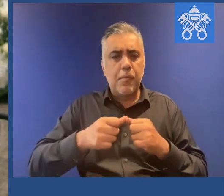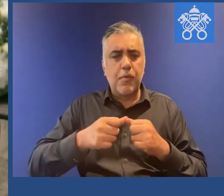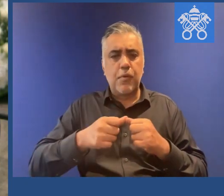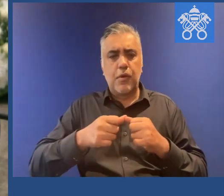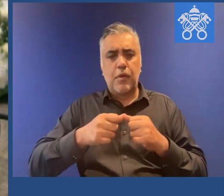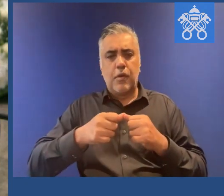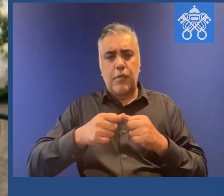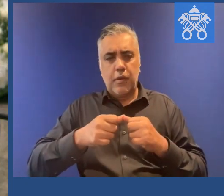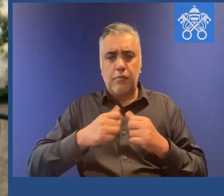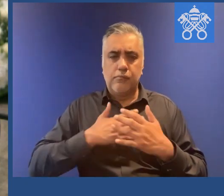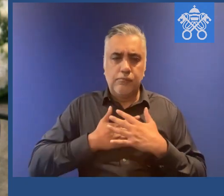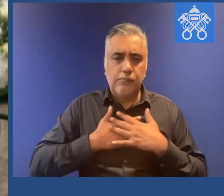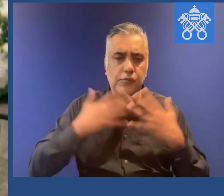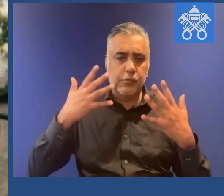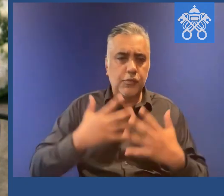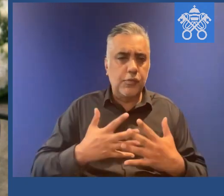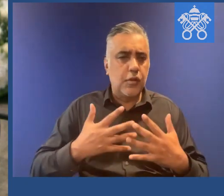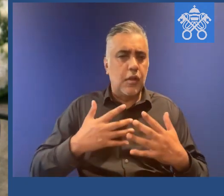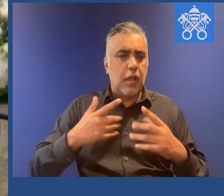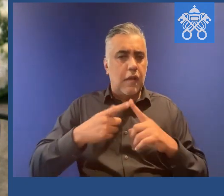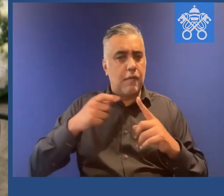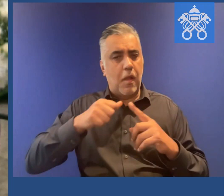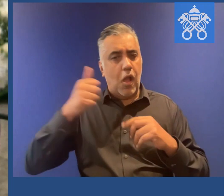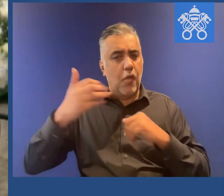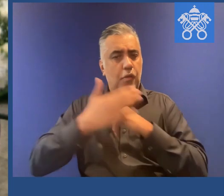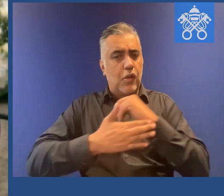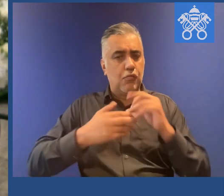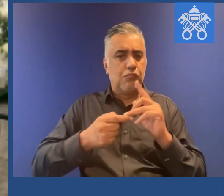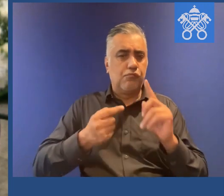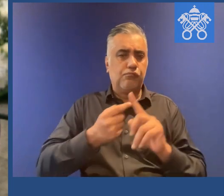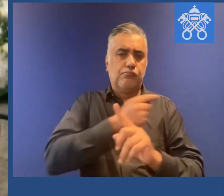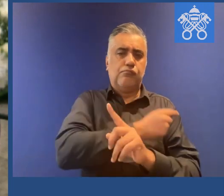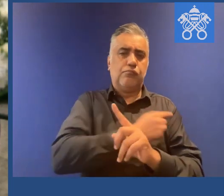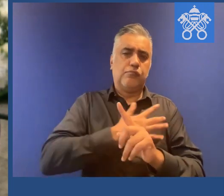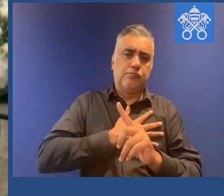po' di nostalgia, ai vostri paesi di origine.